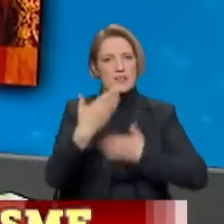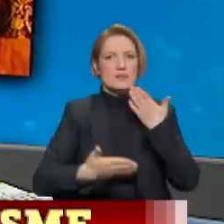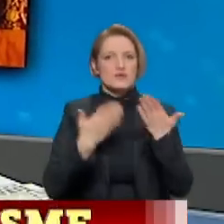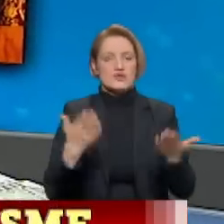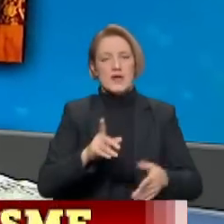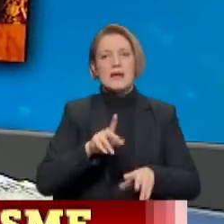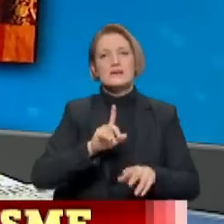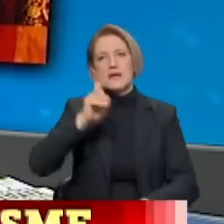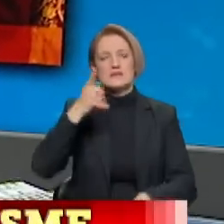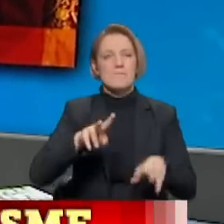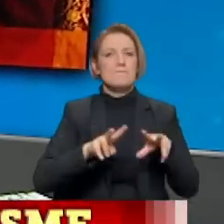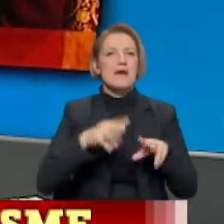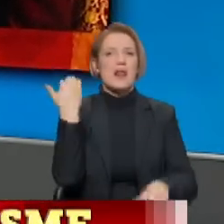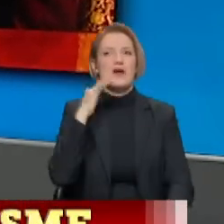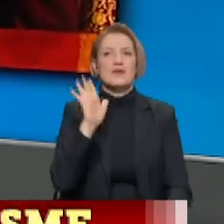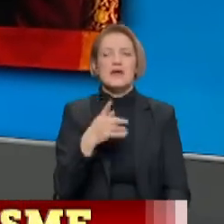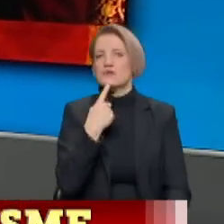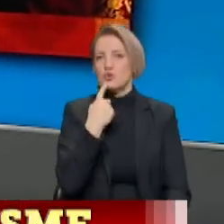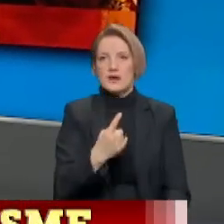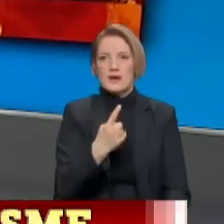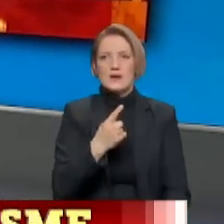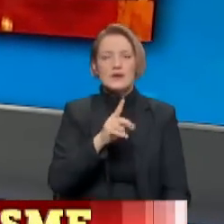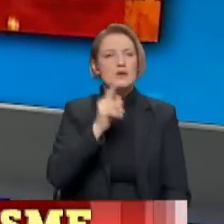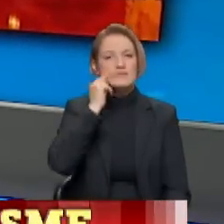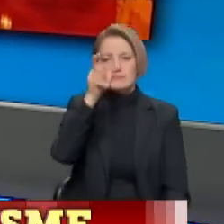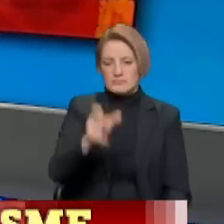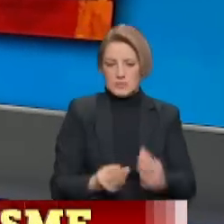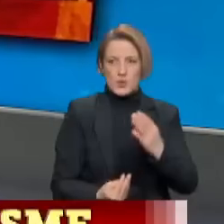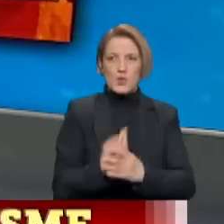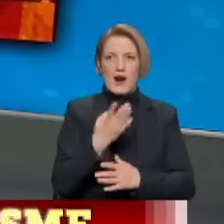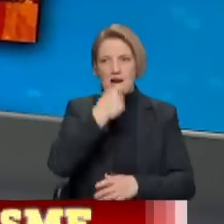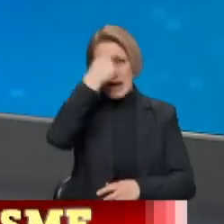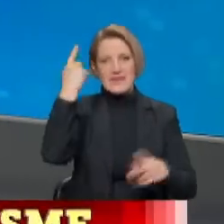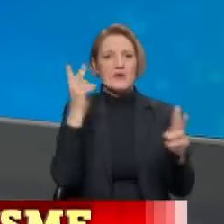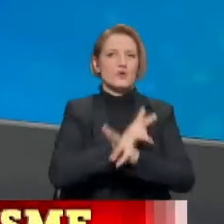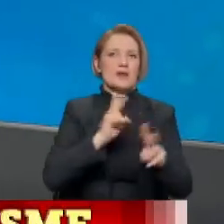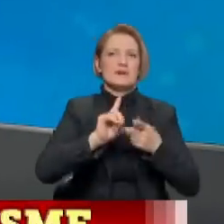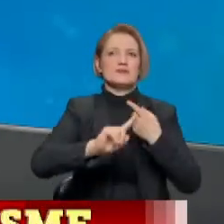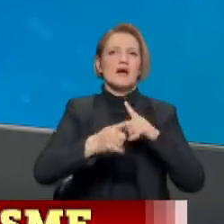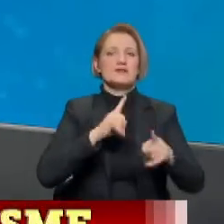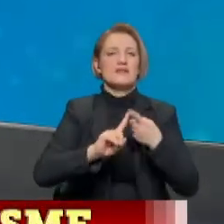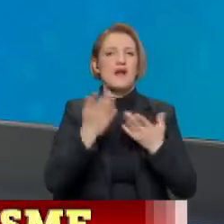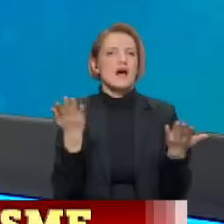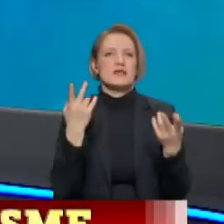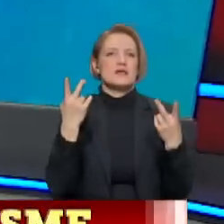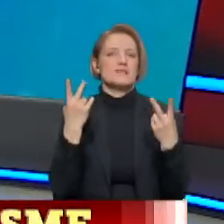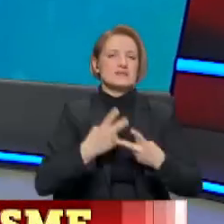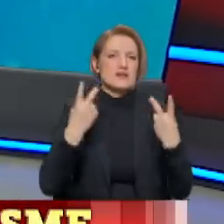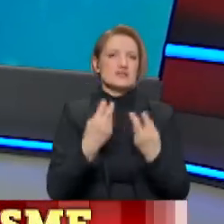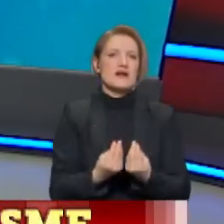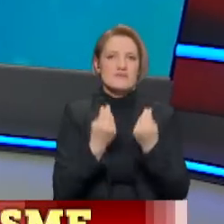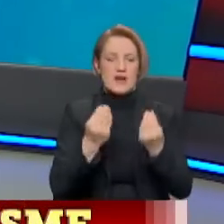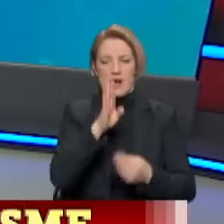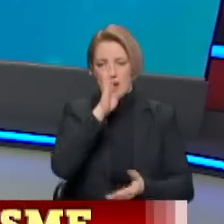Yalnız Meral Akşener ne söylemişti? Kul kurar, kader gülermiş. Devam edelim. Siyasette acaba hangi mesajlar verildi?